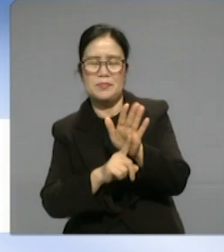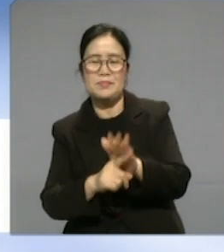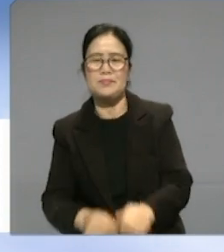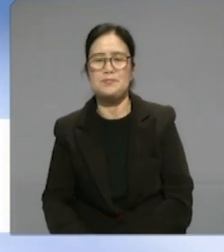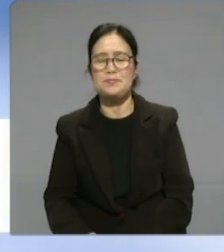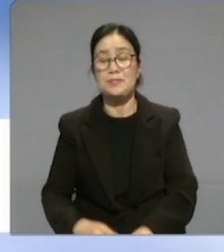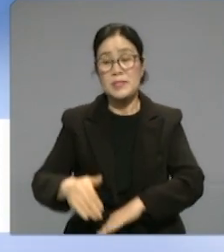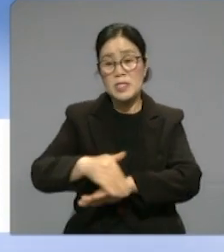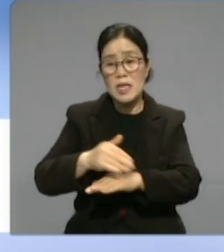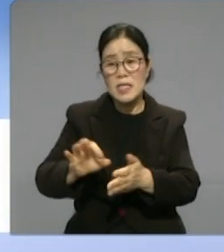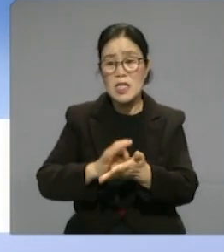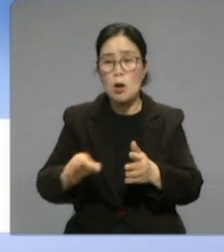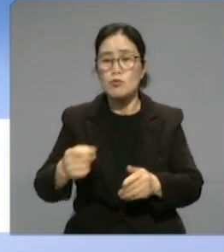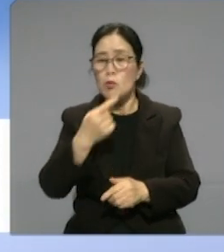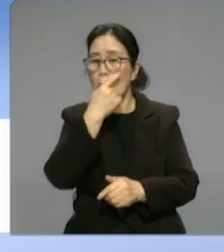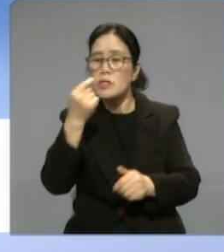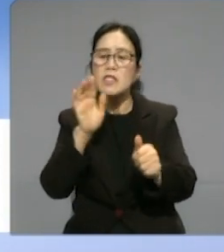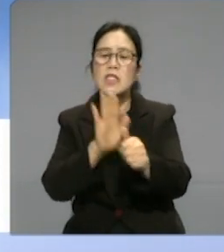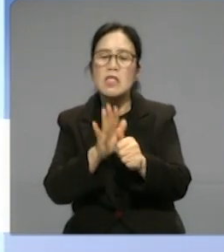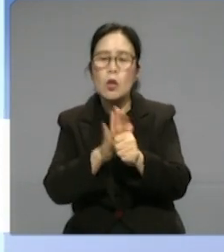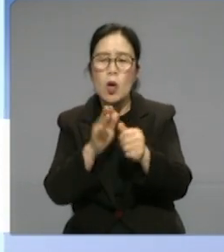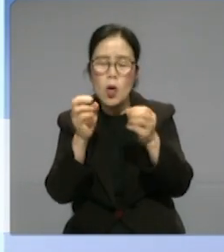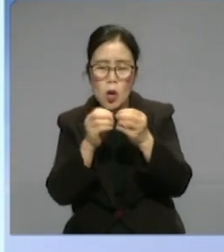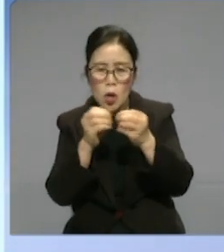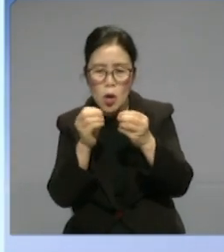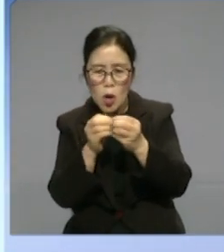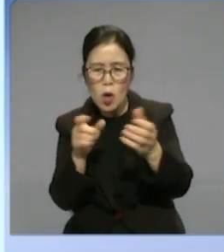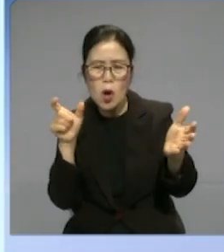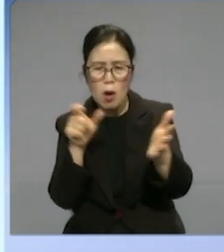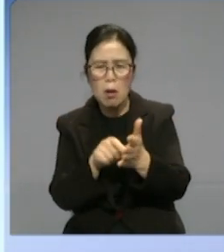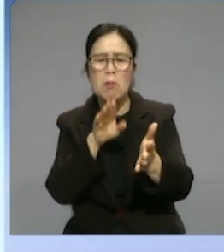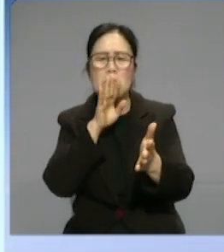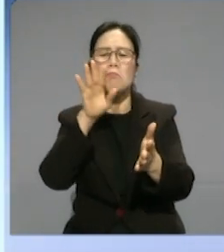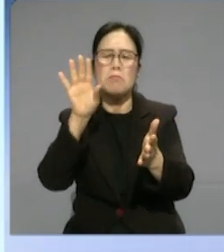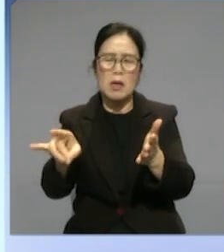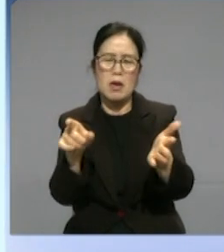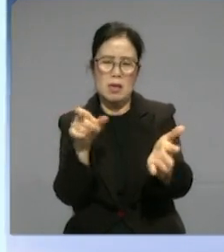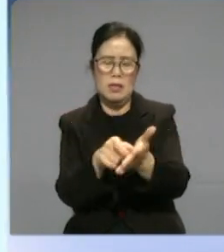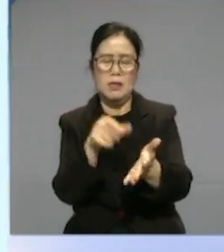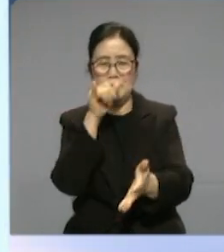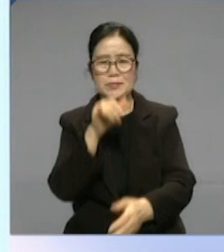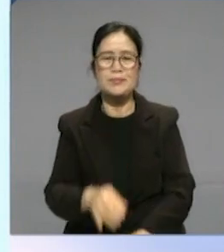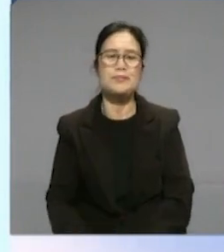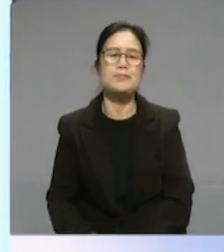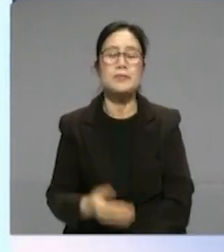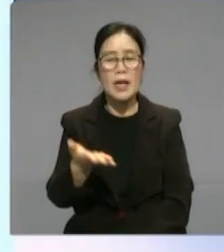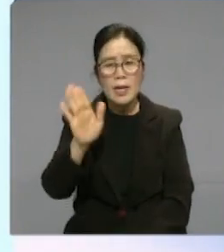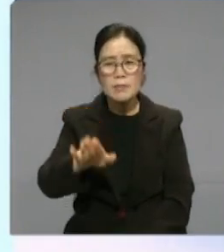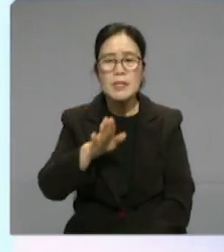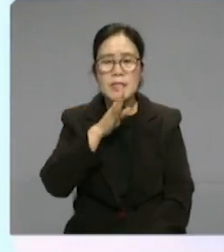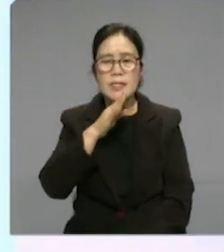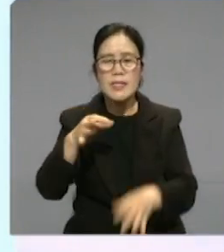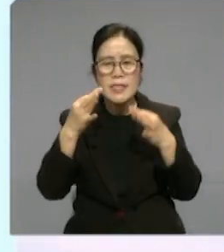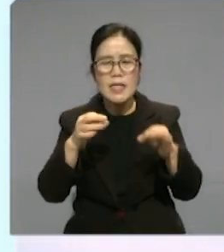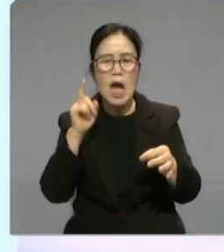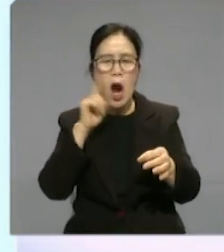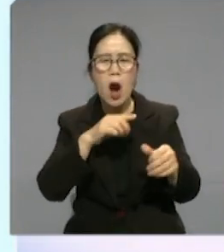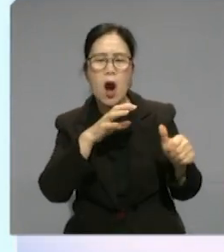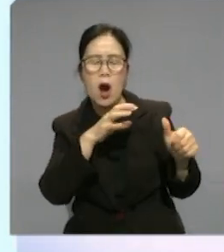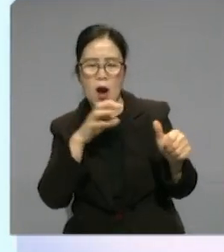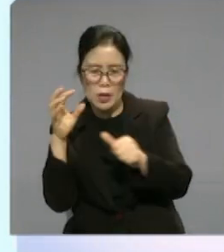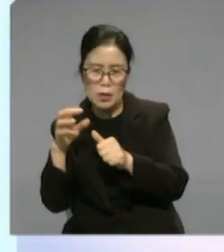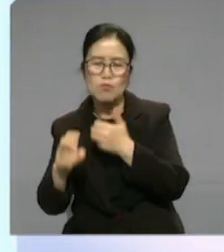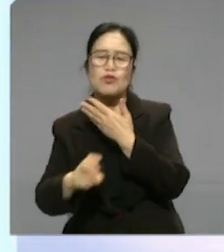기획재정부 보증 지원이라면 그럴듯한 문구도 들어가 있습니다 하지만 사실 은행을 사칭한 불법